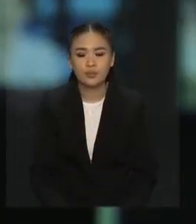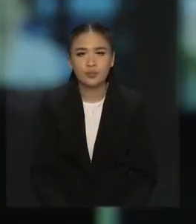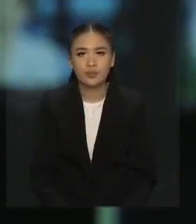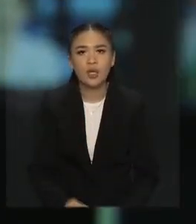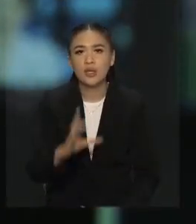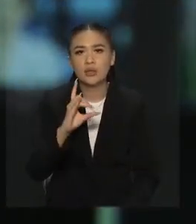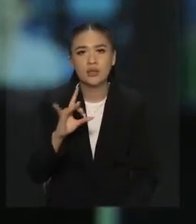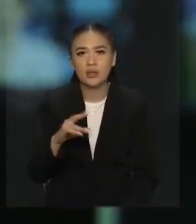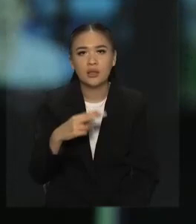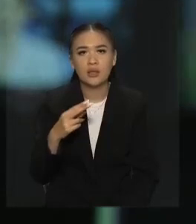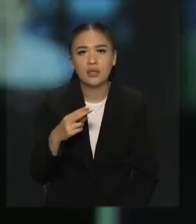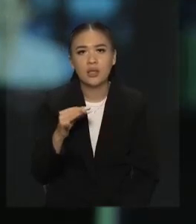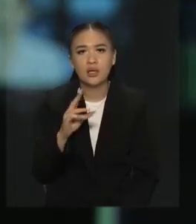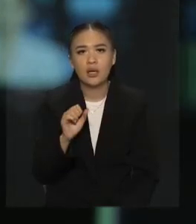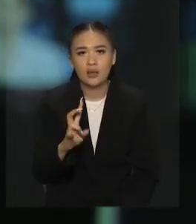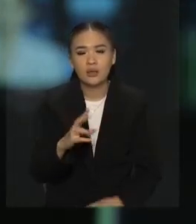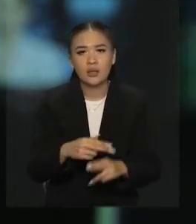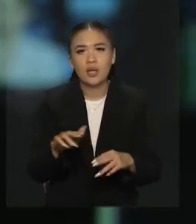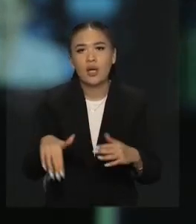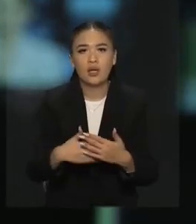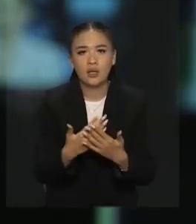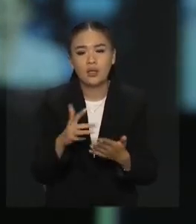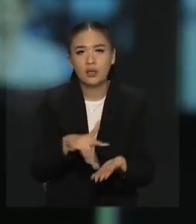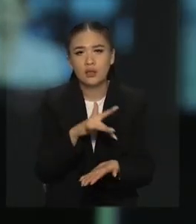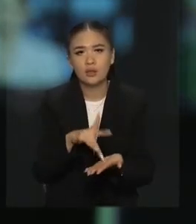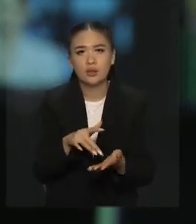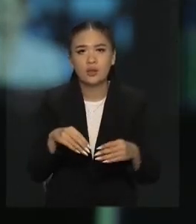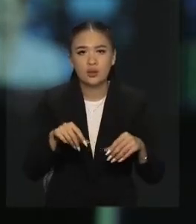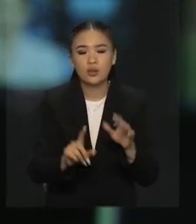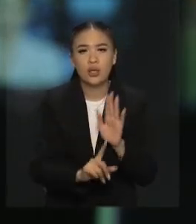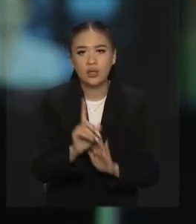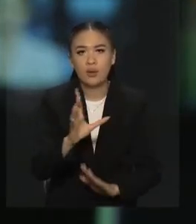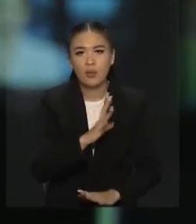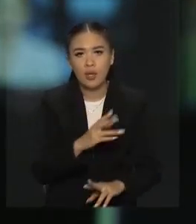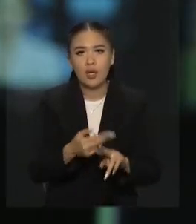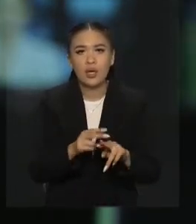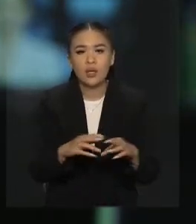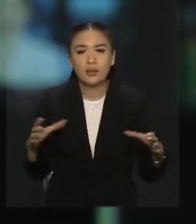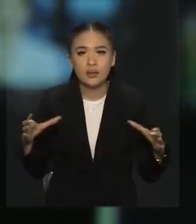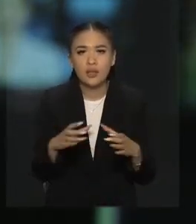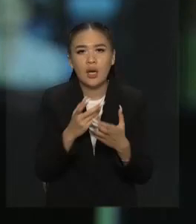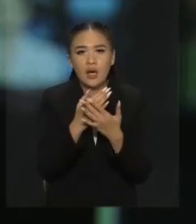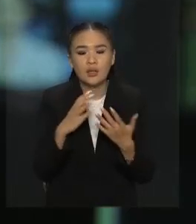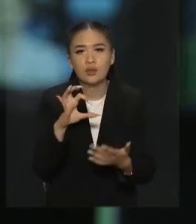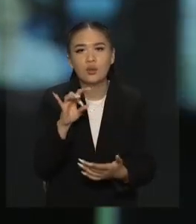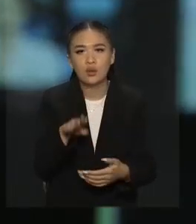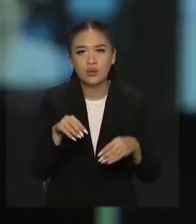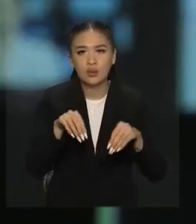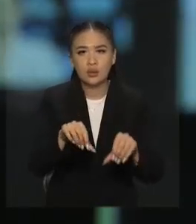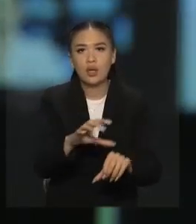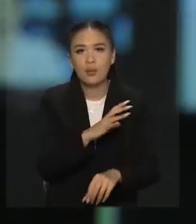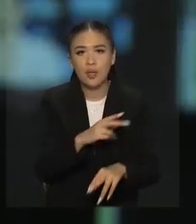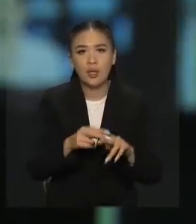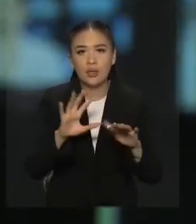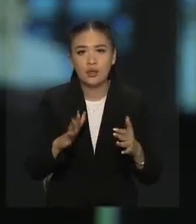Ал сыр диқандары қауынның жаңа сортын өсіре бастады. Жергілікті ғалымдар бағбандармен бірлесіп түрлі сұрыптар деккен. Егер бақша